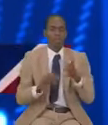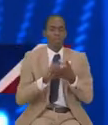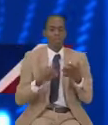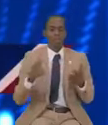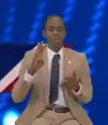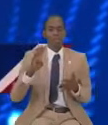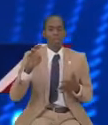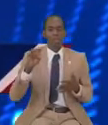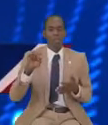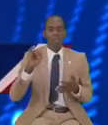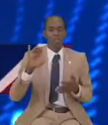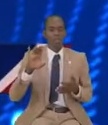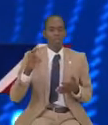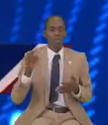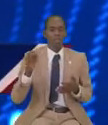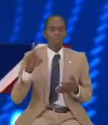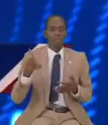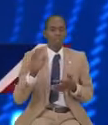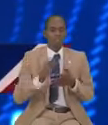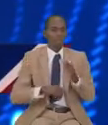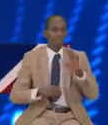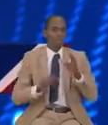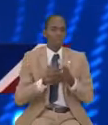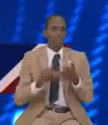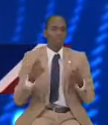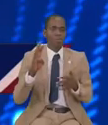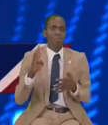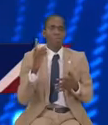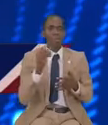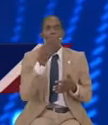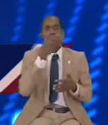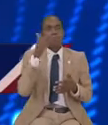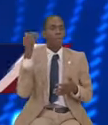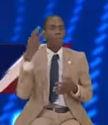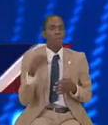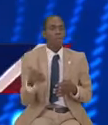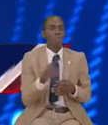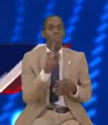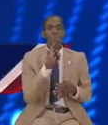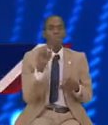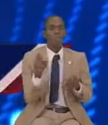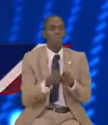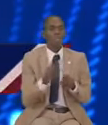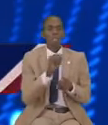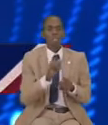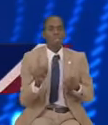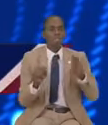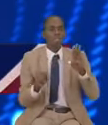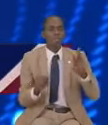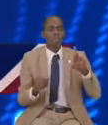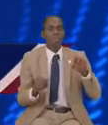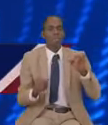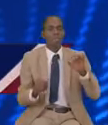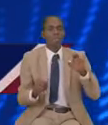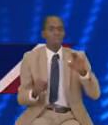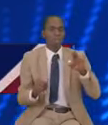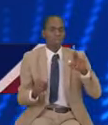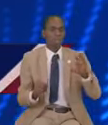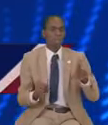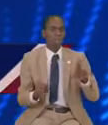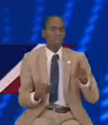7 4 Michel set 4 le meilleur date et comme une ronce le plus droit